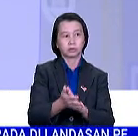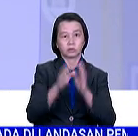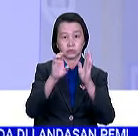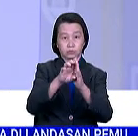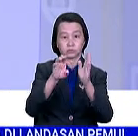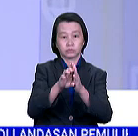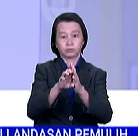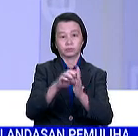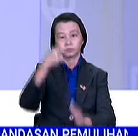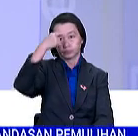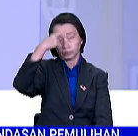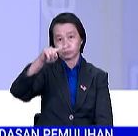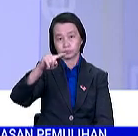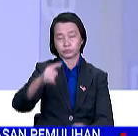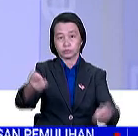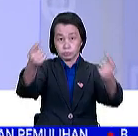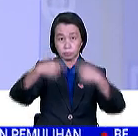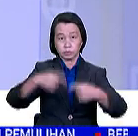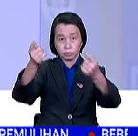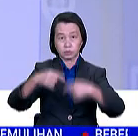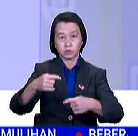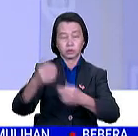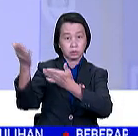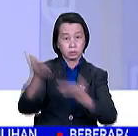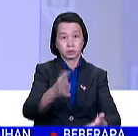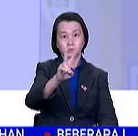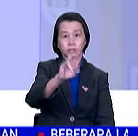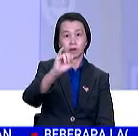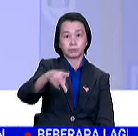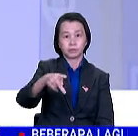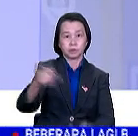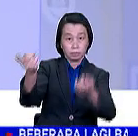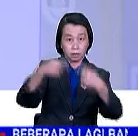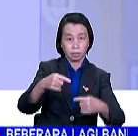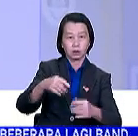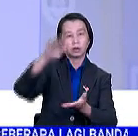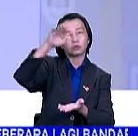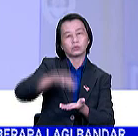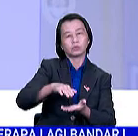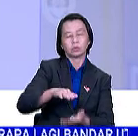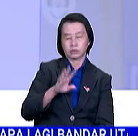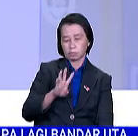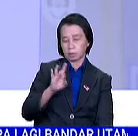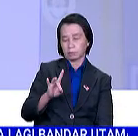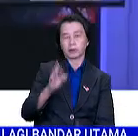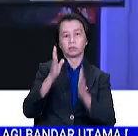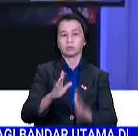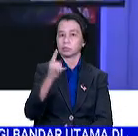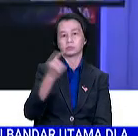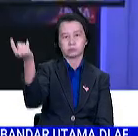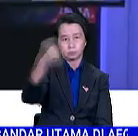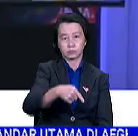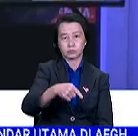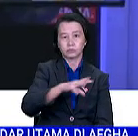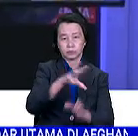contoh, untuk kehadiran tetamu kehormat pun kita dah kurangkan sehingga ke 48 orang saja.